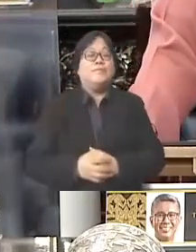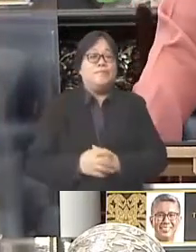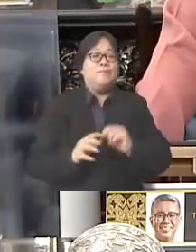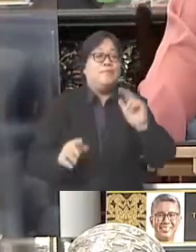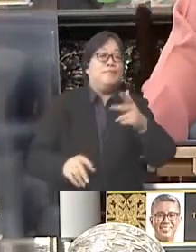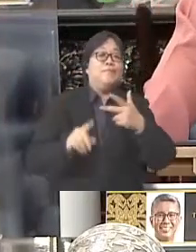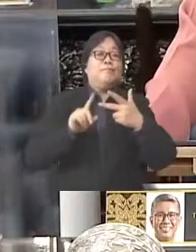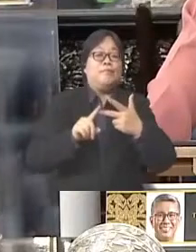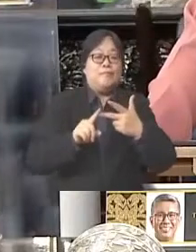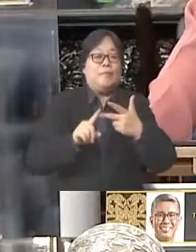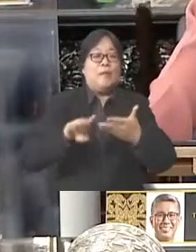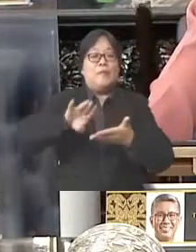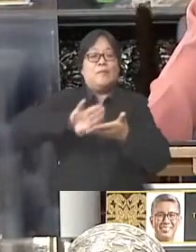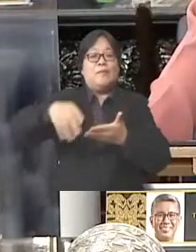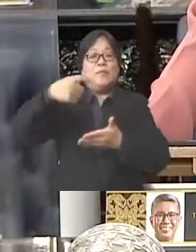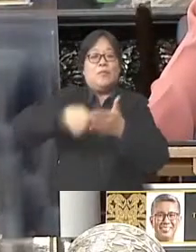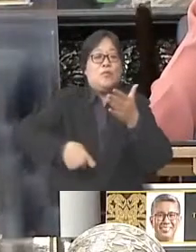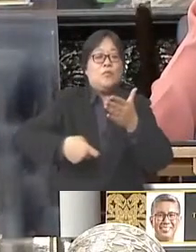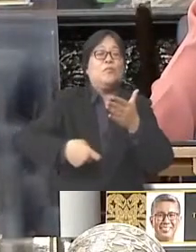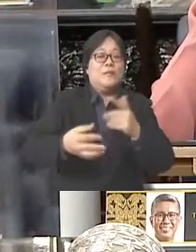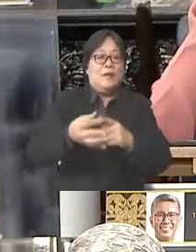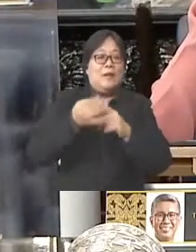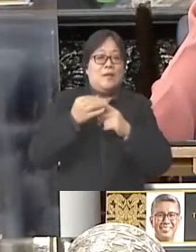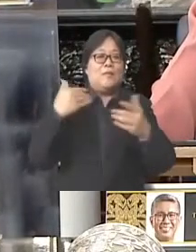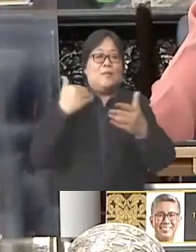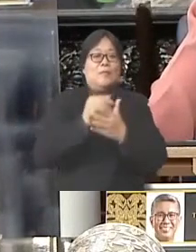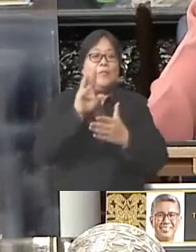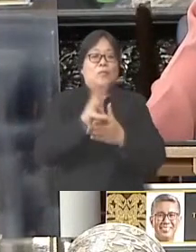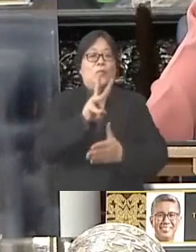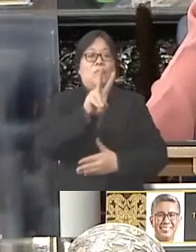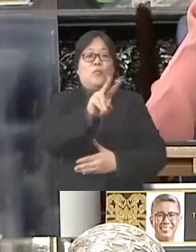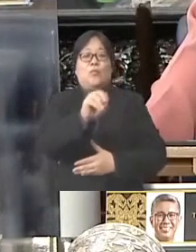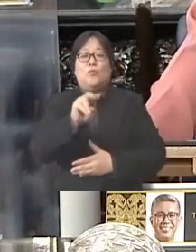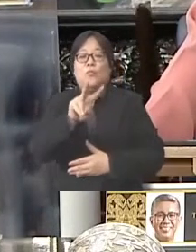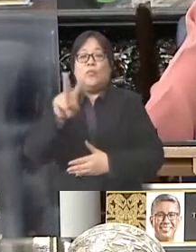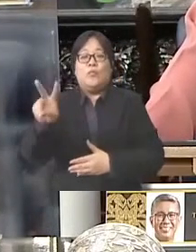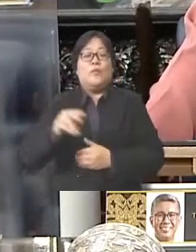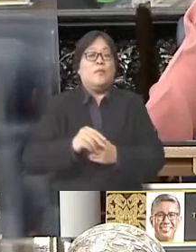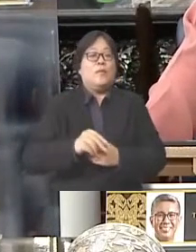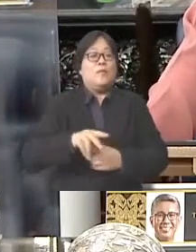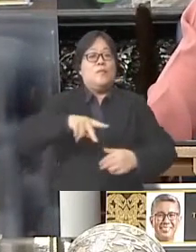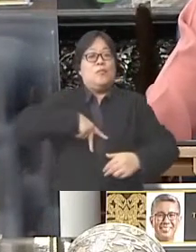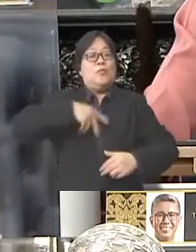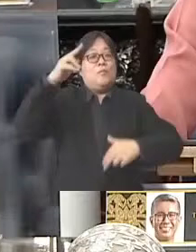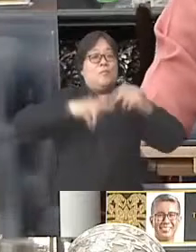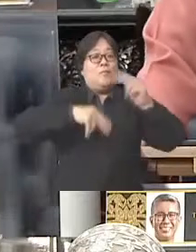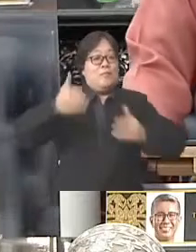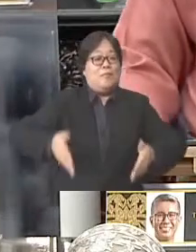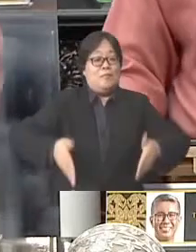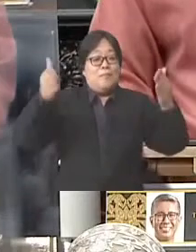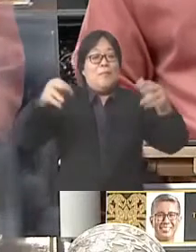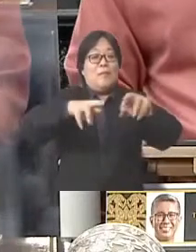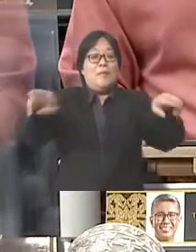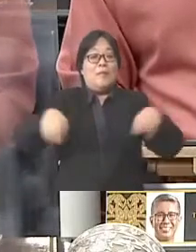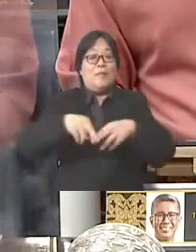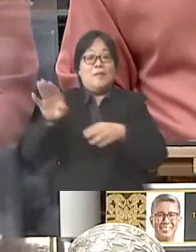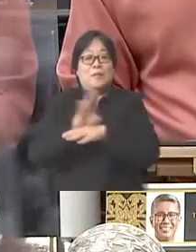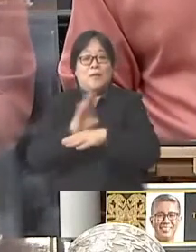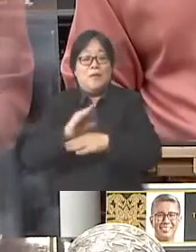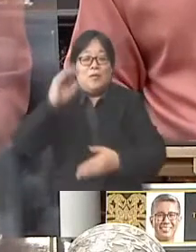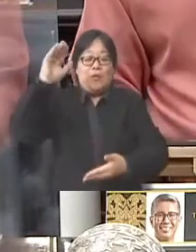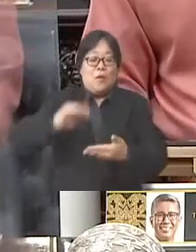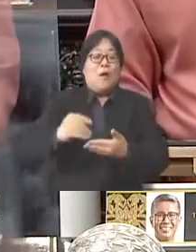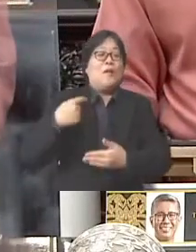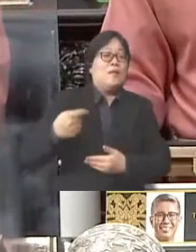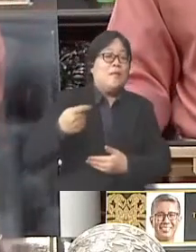ketiga potongan Cukai khas single Juni 2012 pada pemilik bangunan atau ruang penjagaan yang memberikan